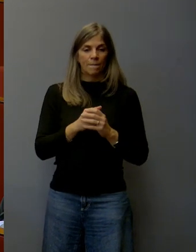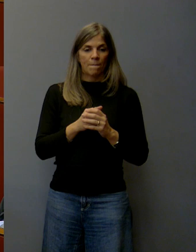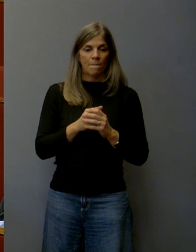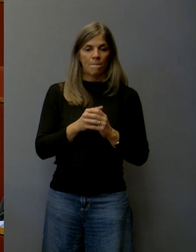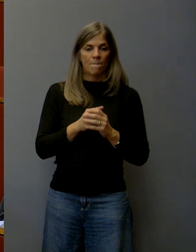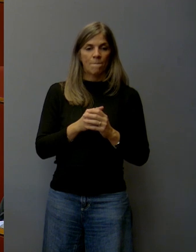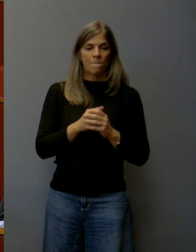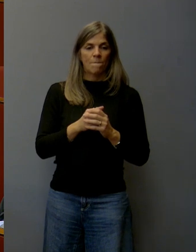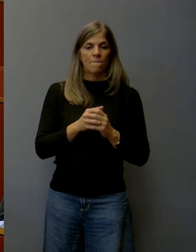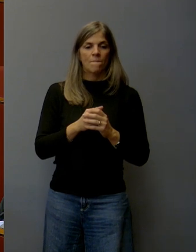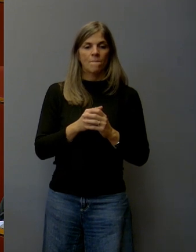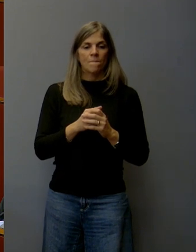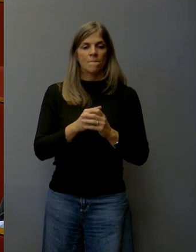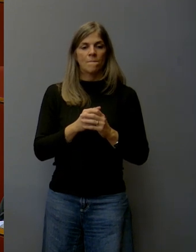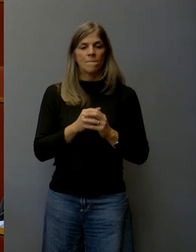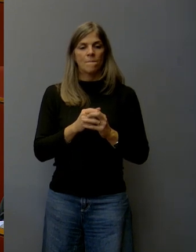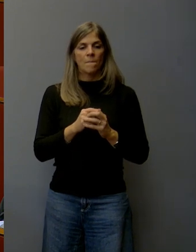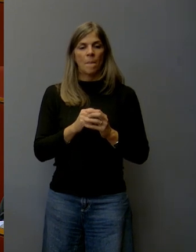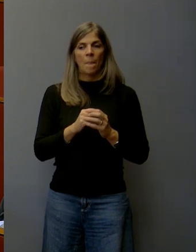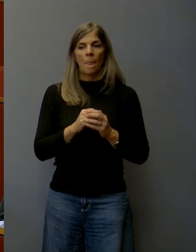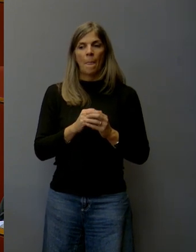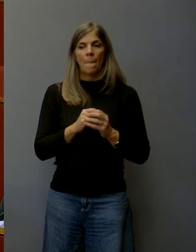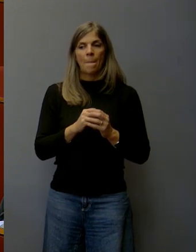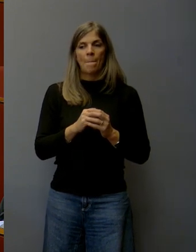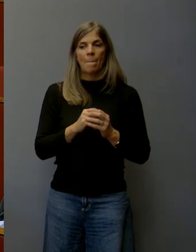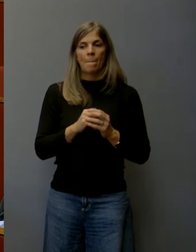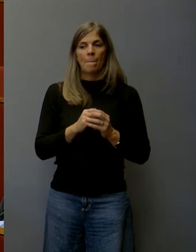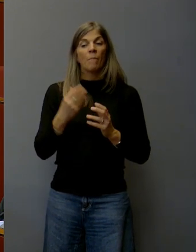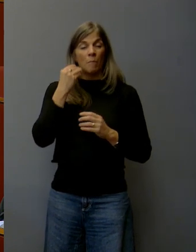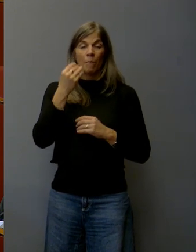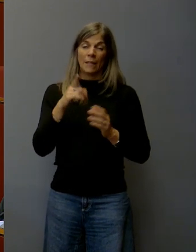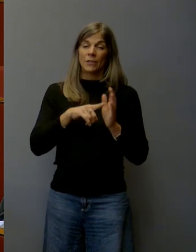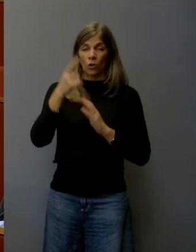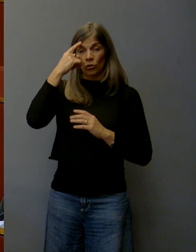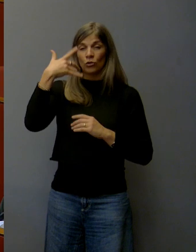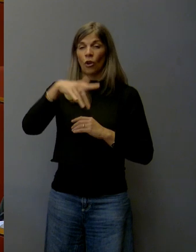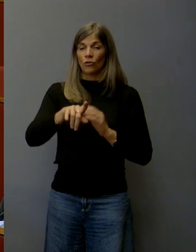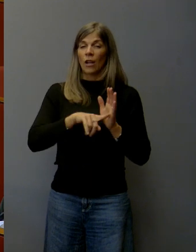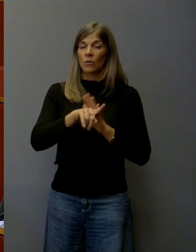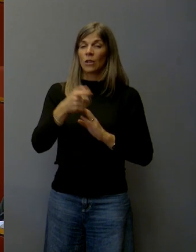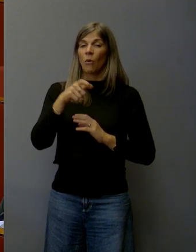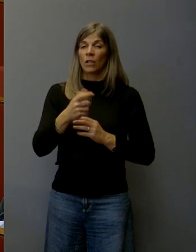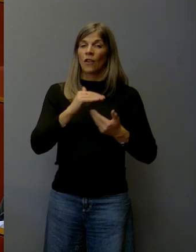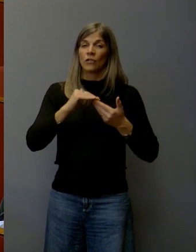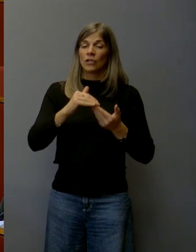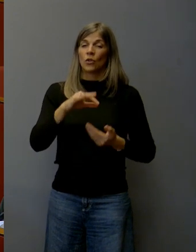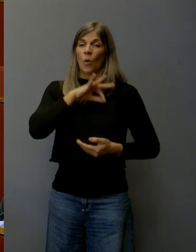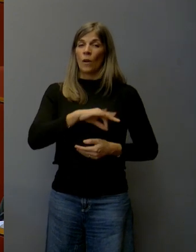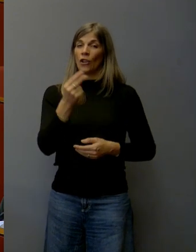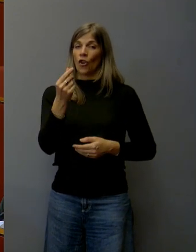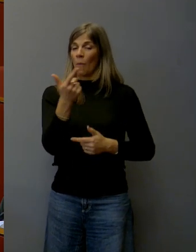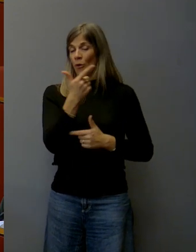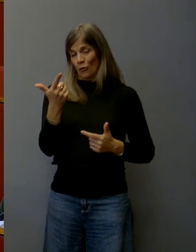rende l'attività associativa Ma questa magari una mia cattiva pensiero comunque io chiedo risorse per